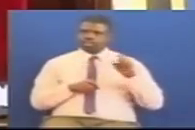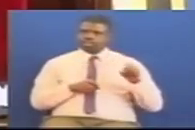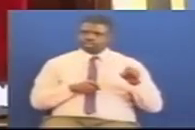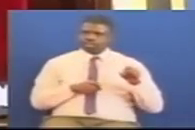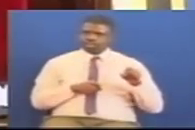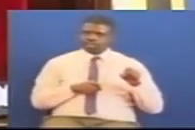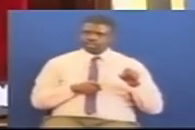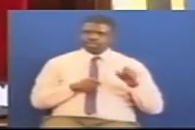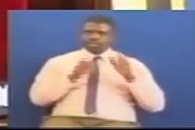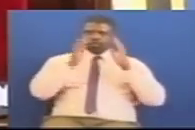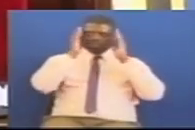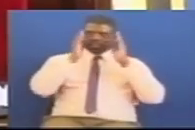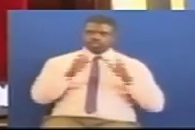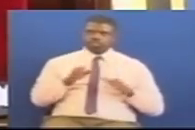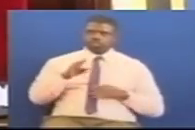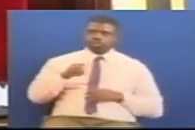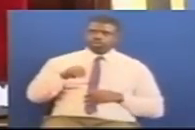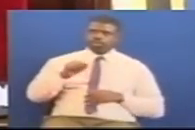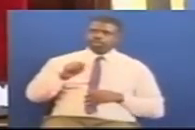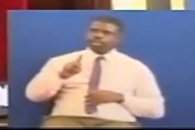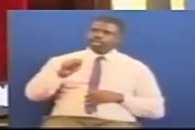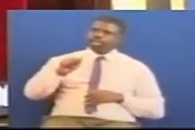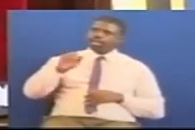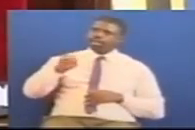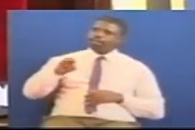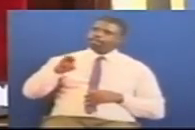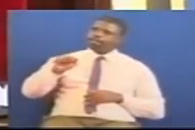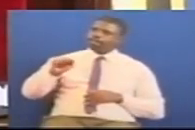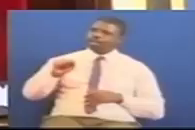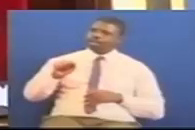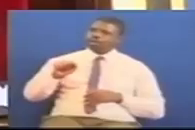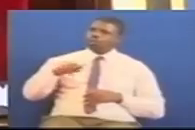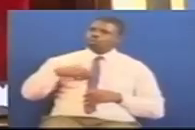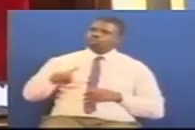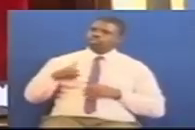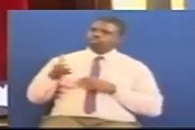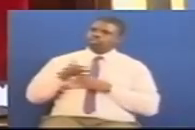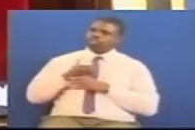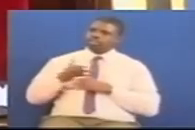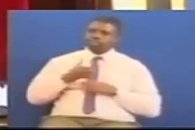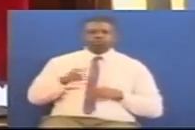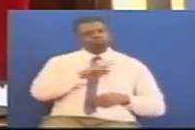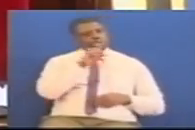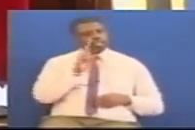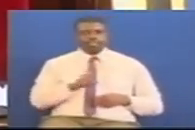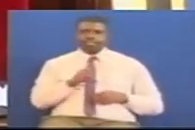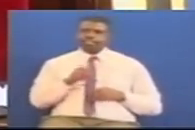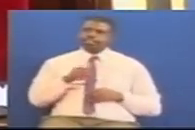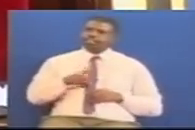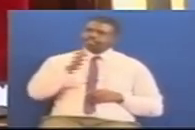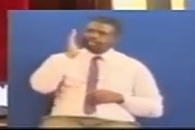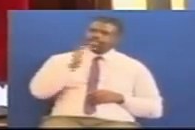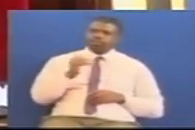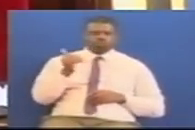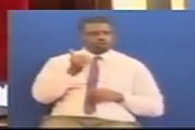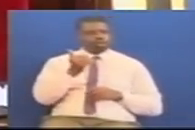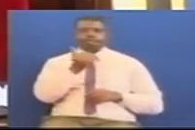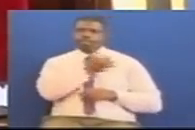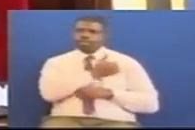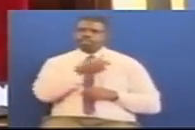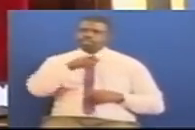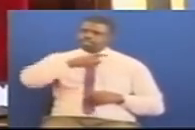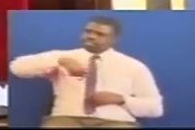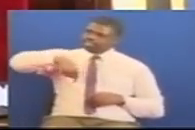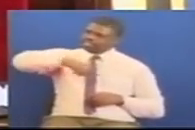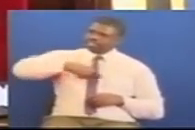Mheshimiwa Makamba akiwa waziri muhusika. Swali sasa, Mheshimiwa. Sasa swali, serikali tuambie sisi watu wa mpakani